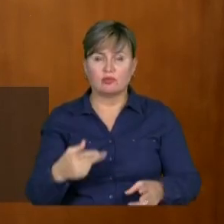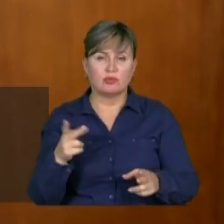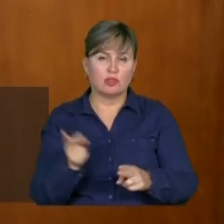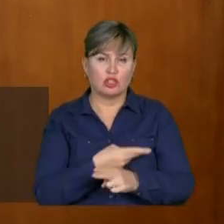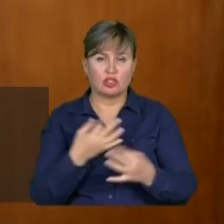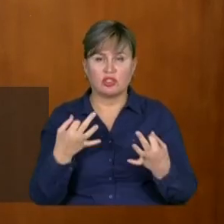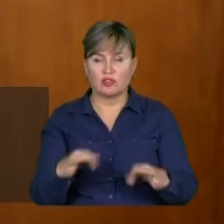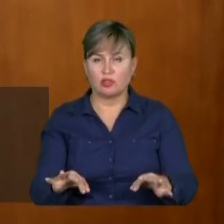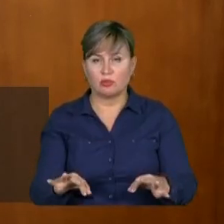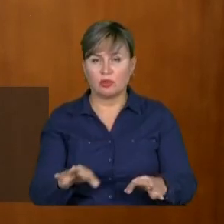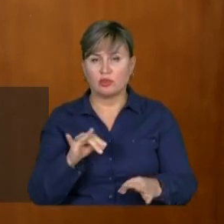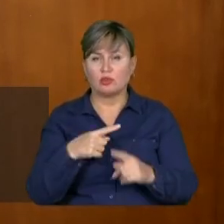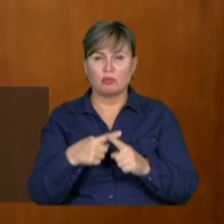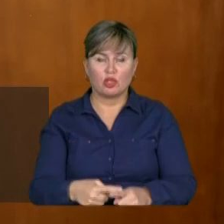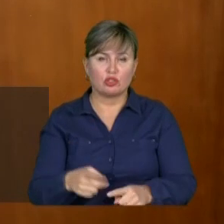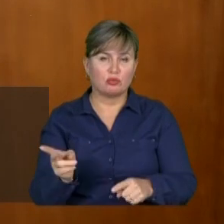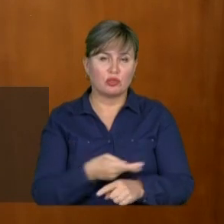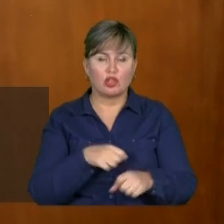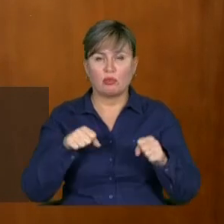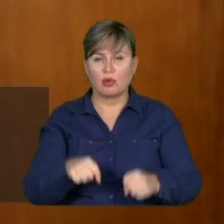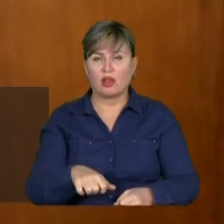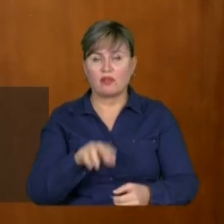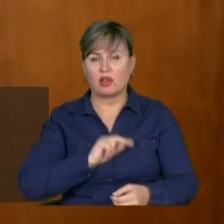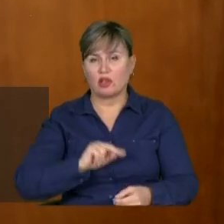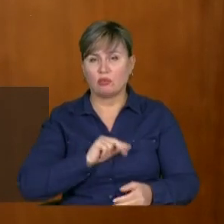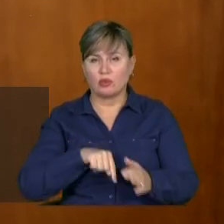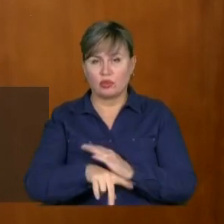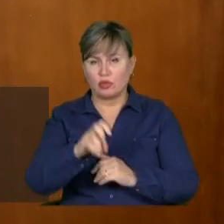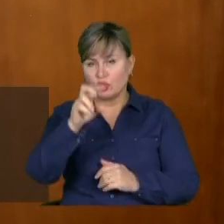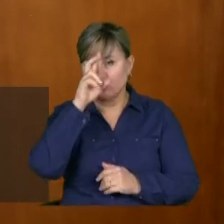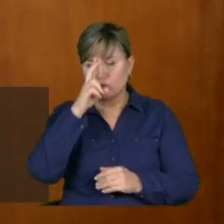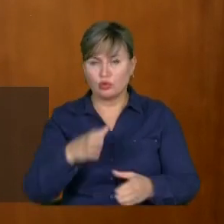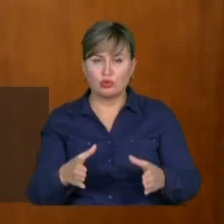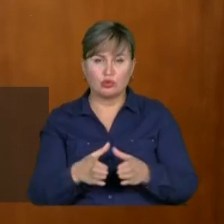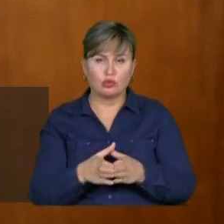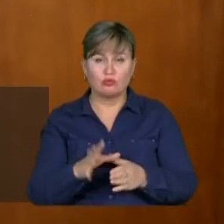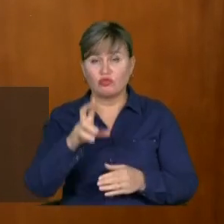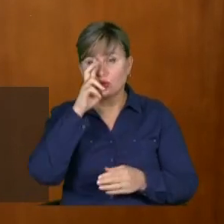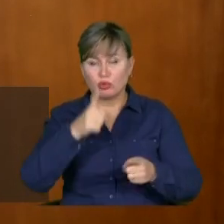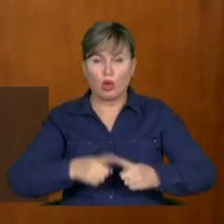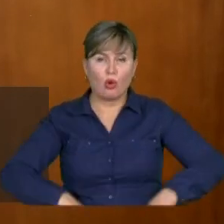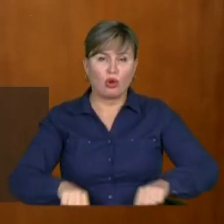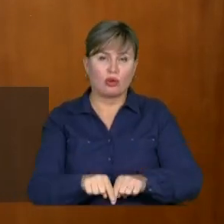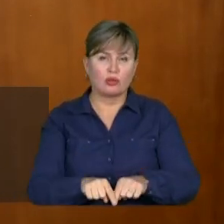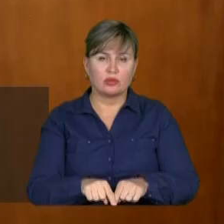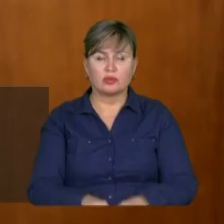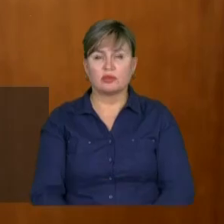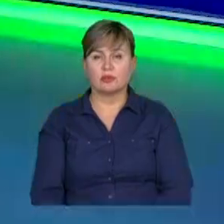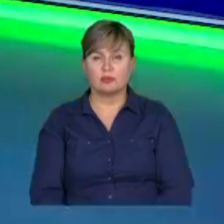ограничения свободы с пожизненным лишением права занимать должности на государственной службе в государственных органах и